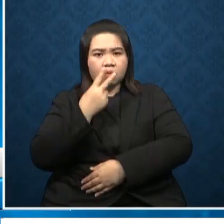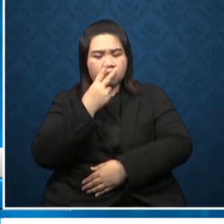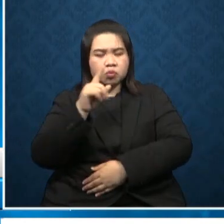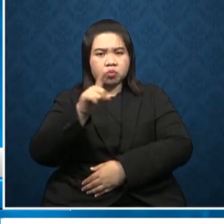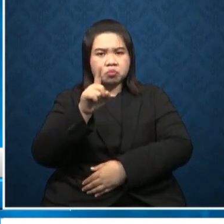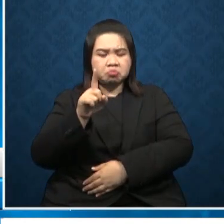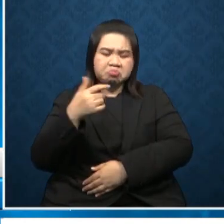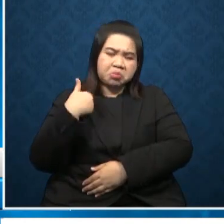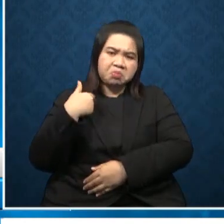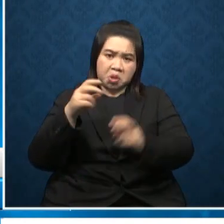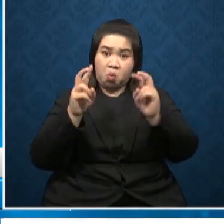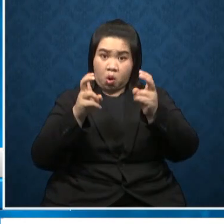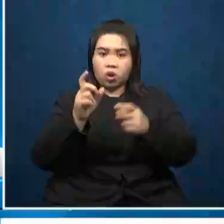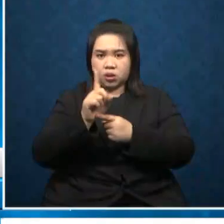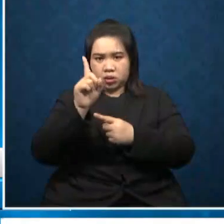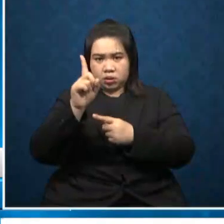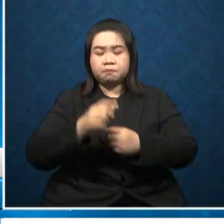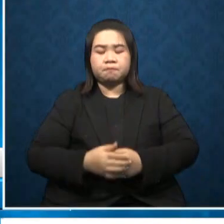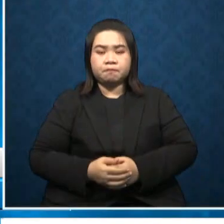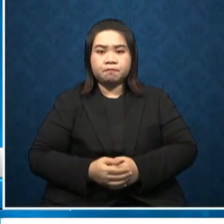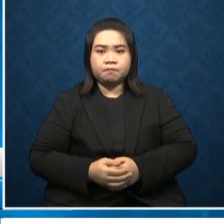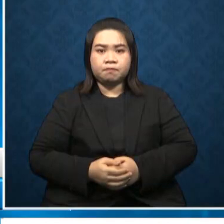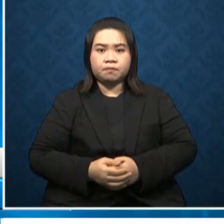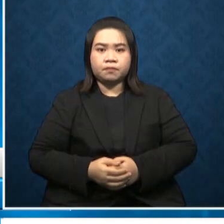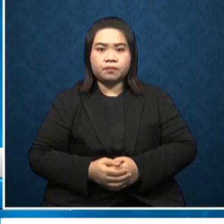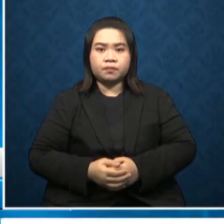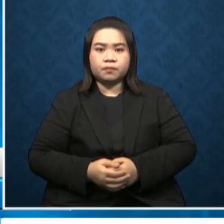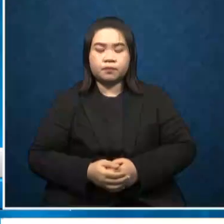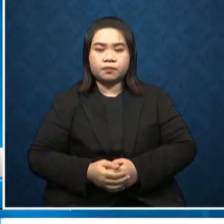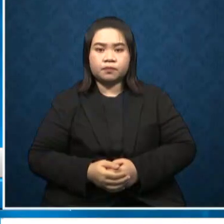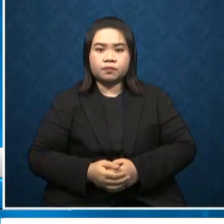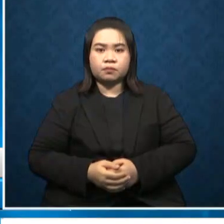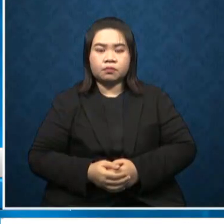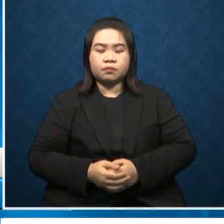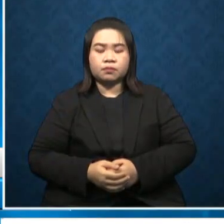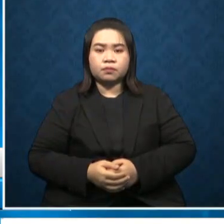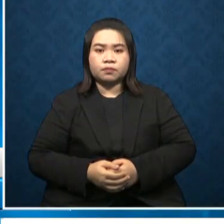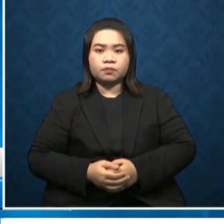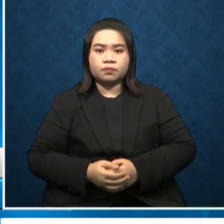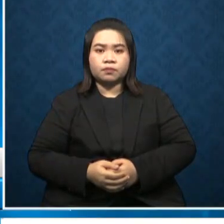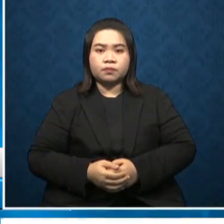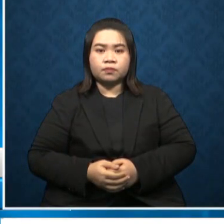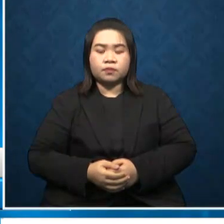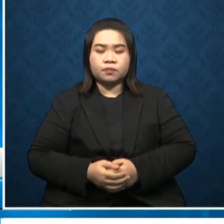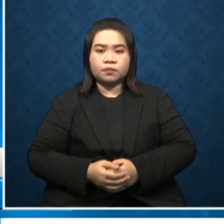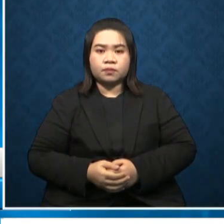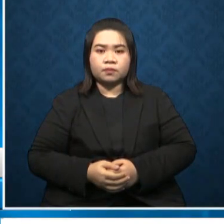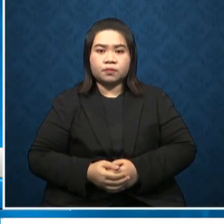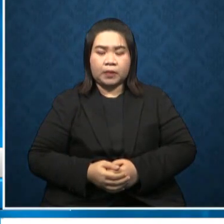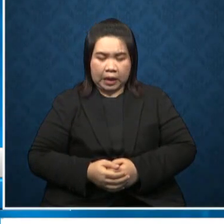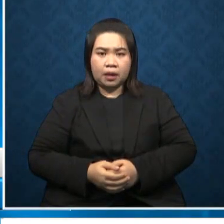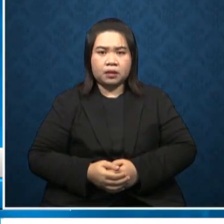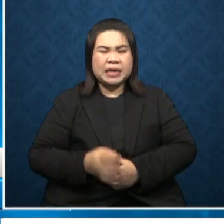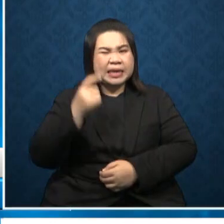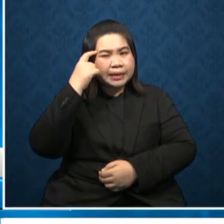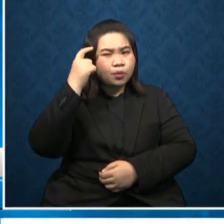ว่าประกันที่ 1เราพบว่าเราค่อนข้างมั่นใจว่าคนไทย